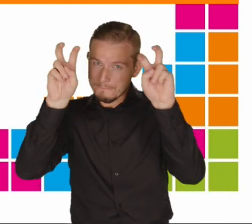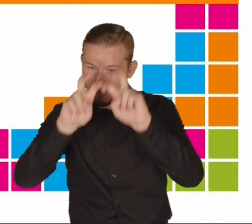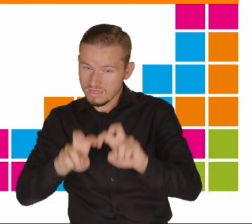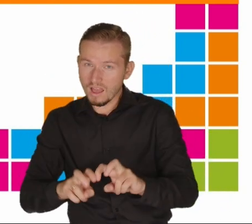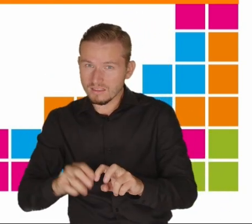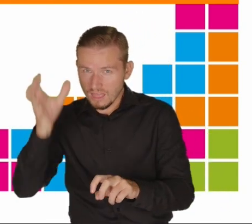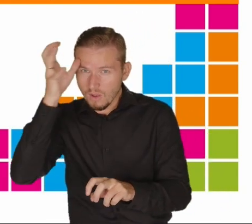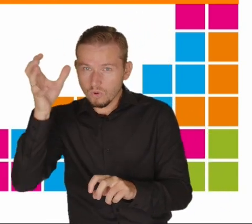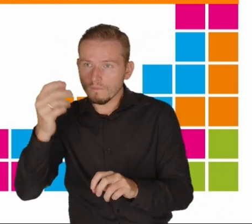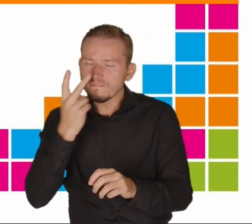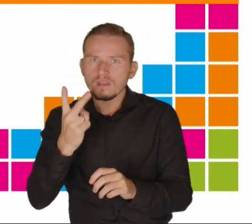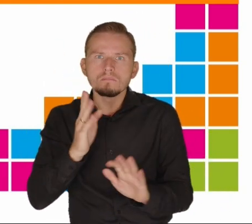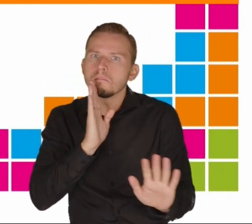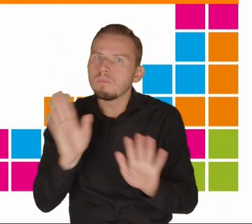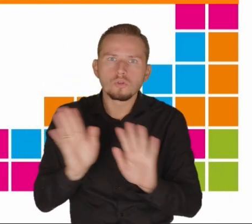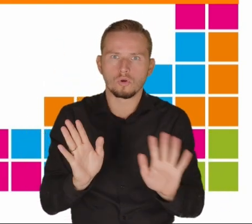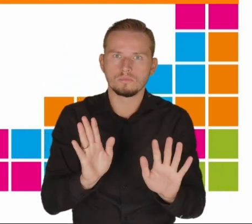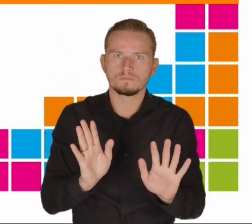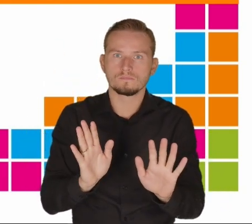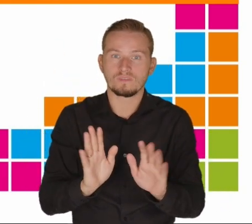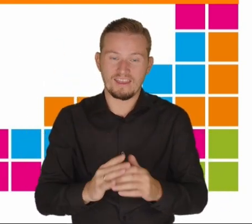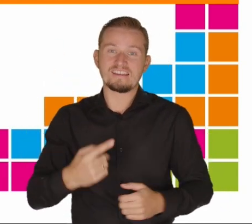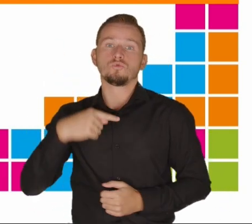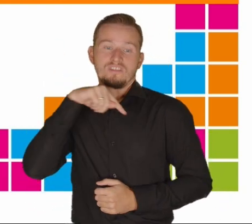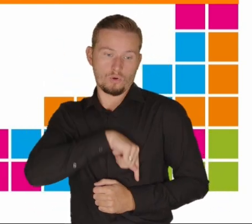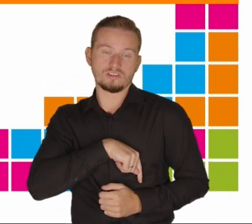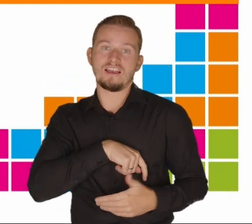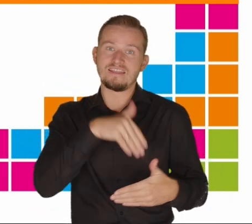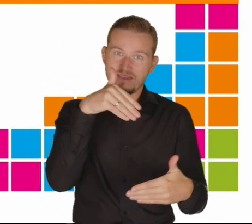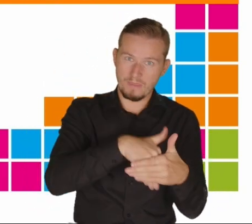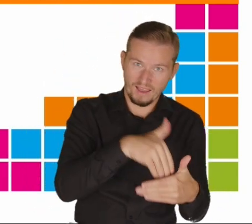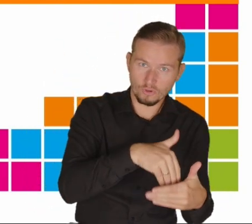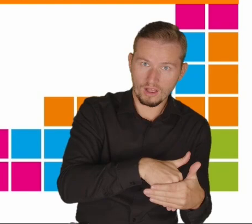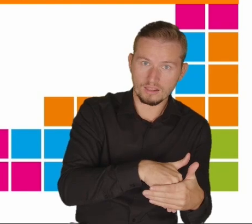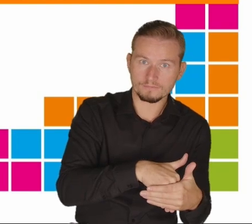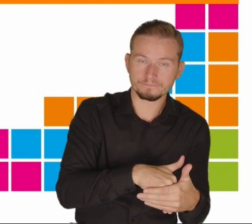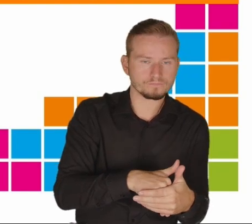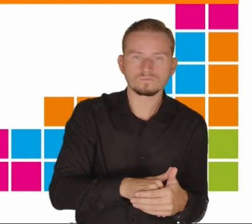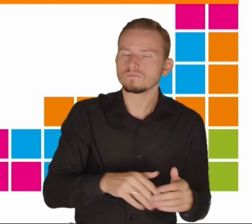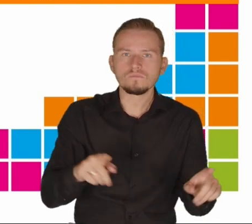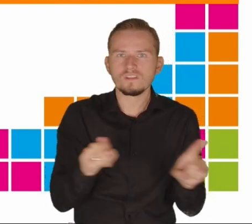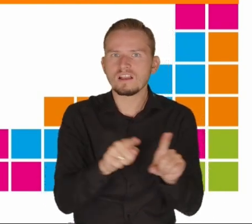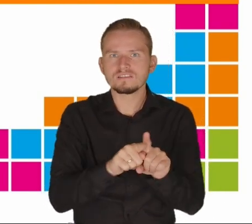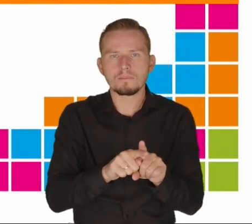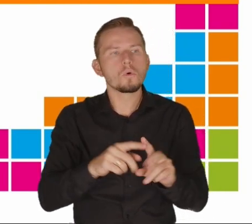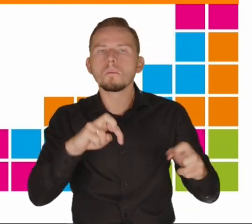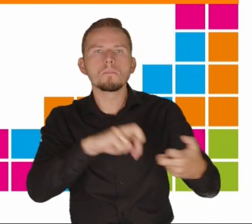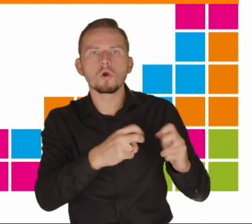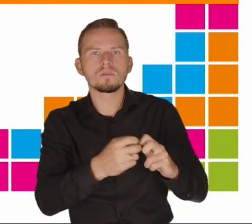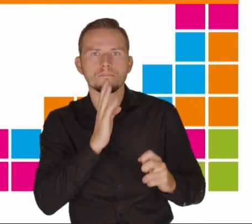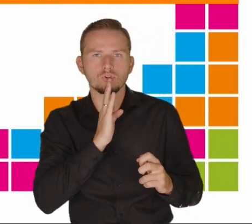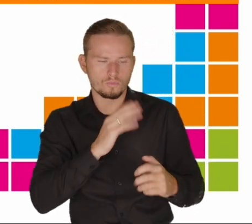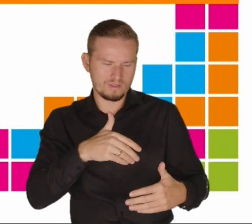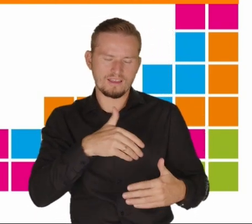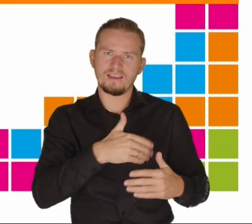zbliżone fenomeny, że również w uzależnieniach behawioralnych będziemy mieli do czynienia z objawami odstawienia i